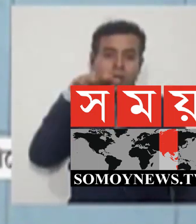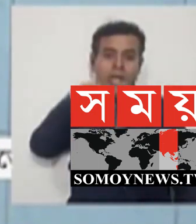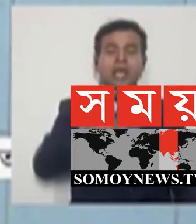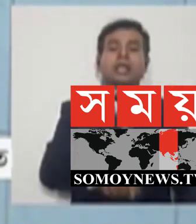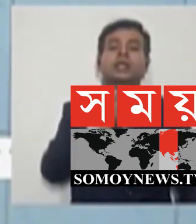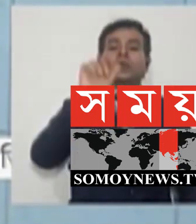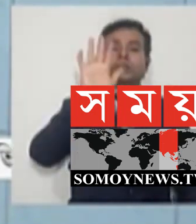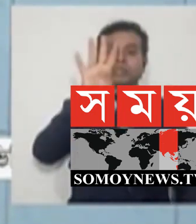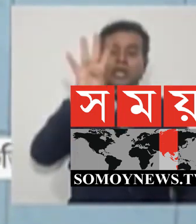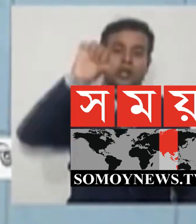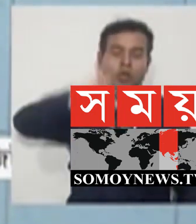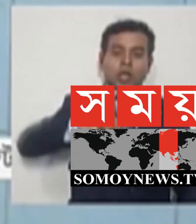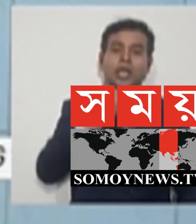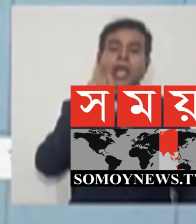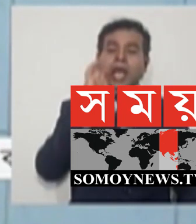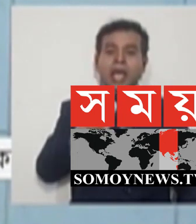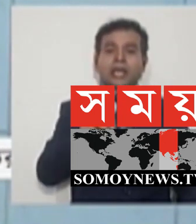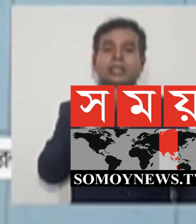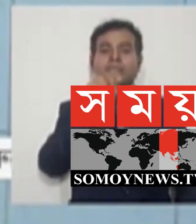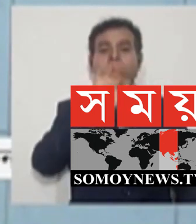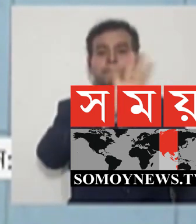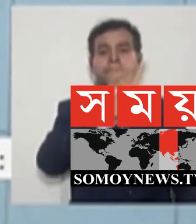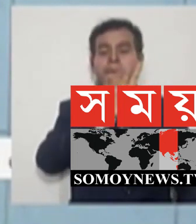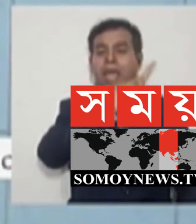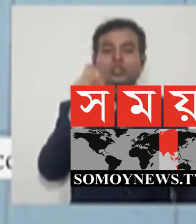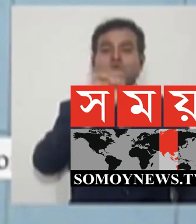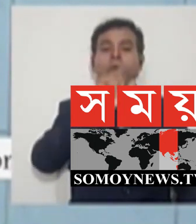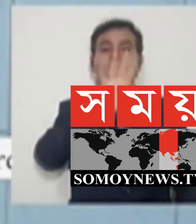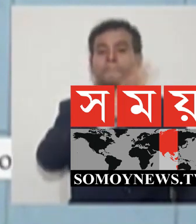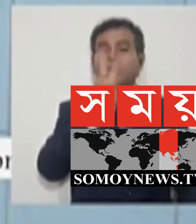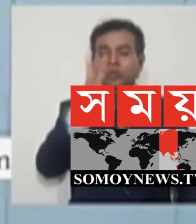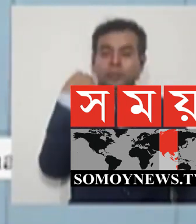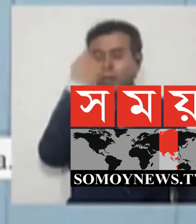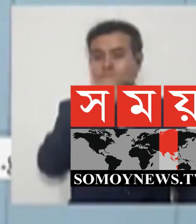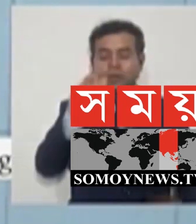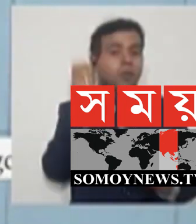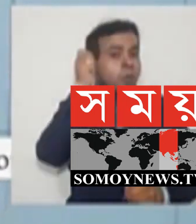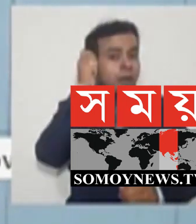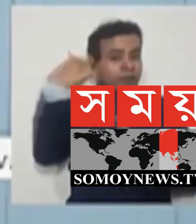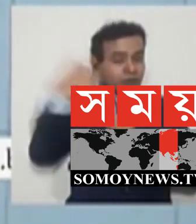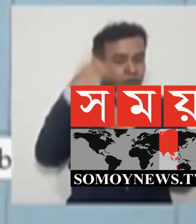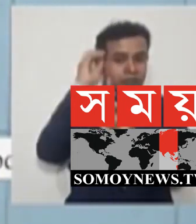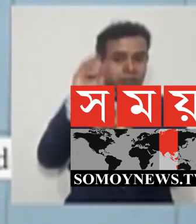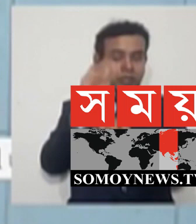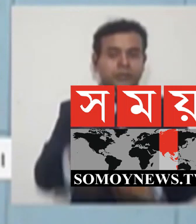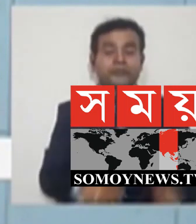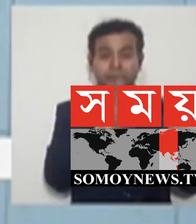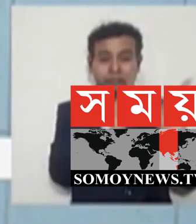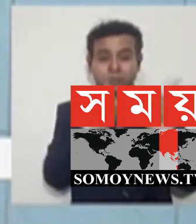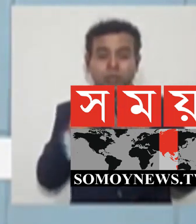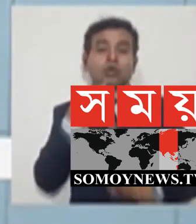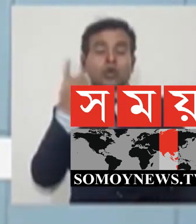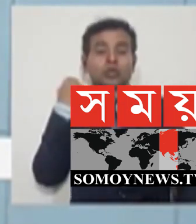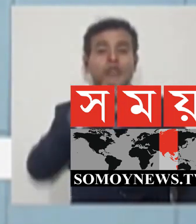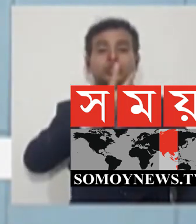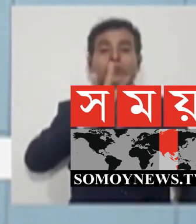11,49,152 জনকে মোবাইল ফোনের মাধ্যমে স্বাস্থ্য পরামর্শ দেওয়া হয়েছে। অ্যাপ ও ওয়েবসাইটের মাধ্যমে গত 24 ঘন্টায় 403 জনকে